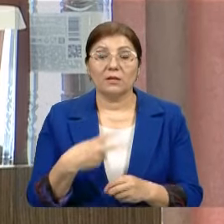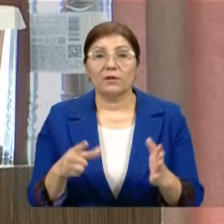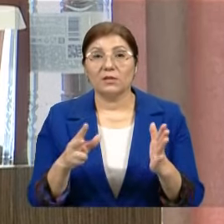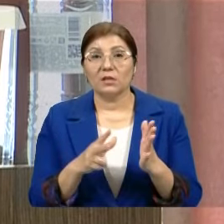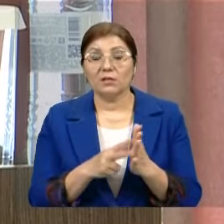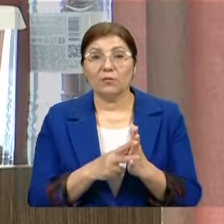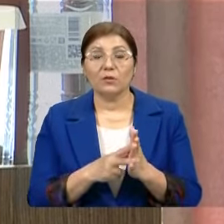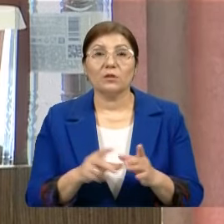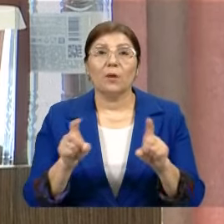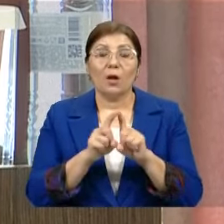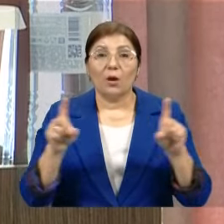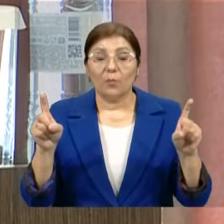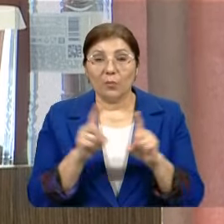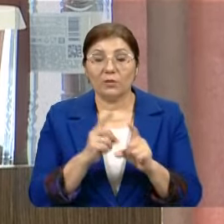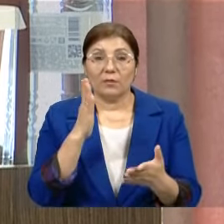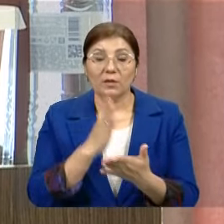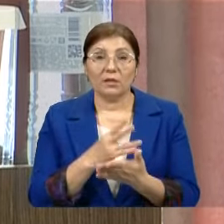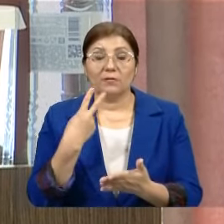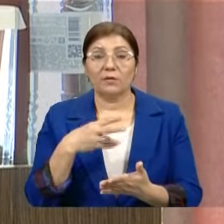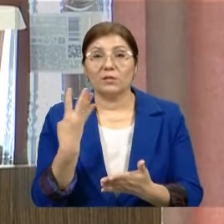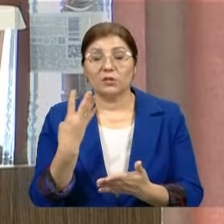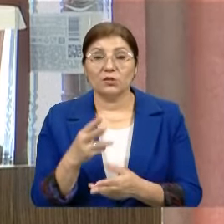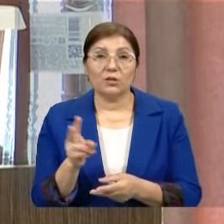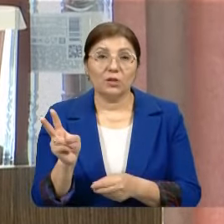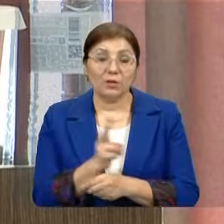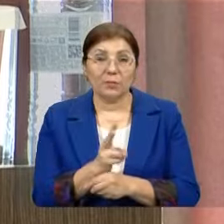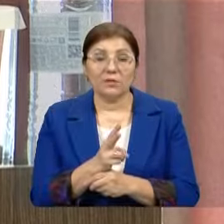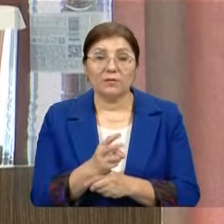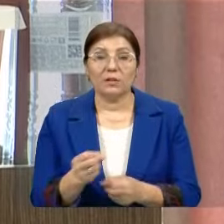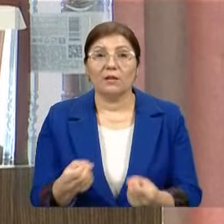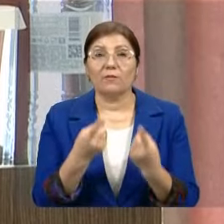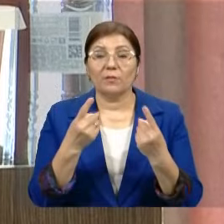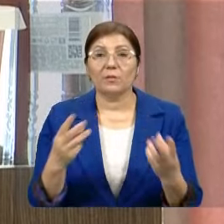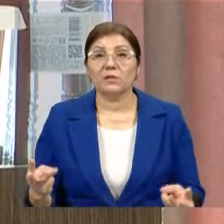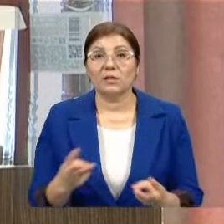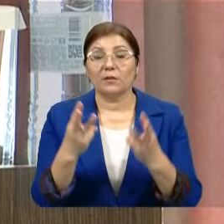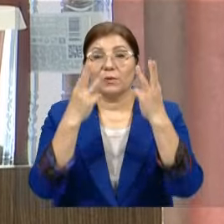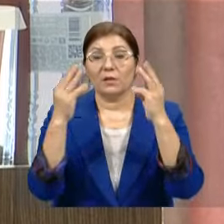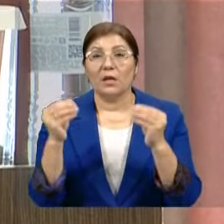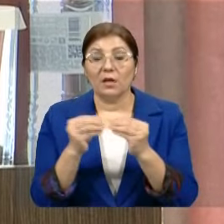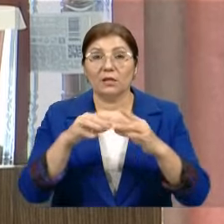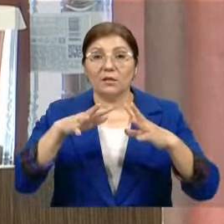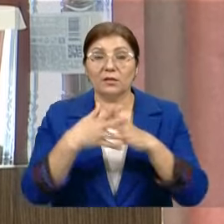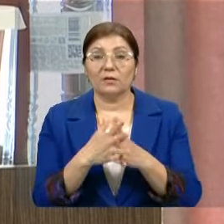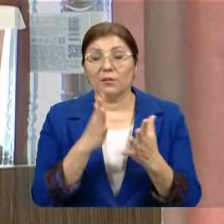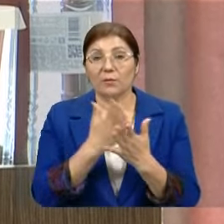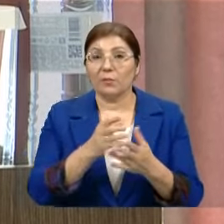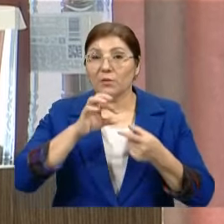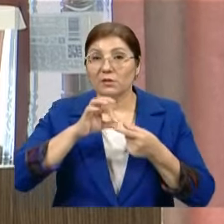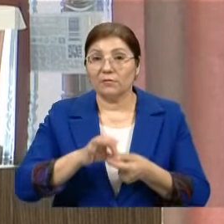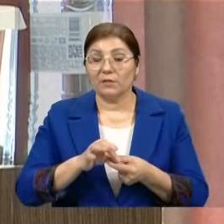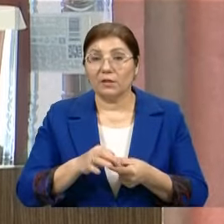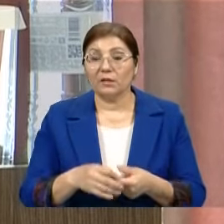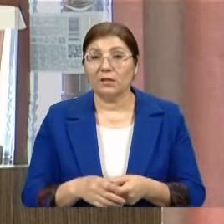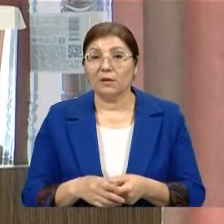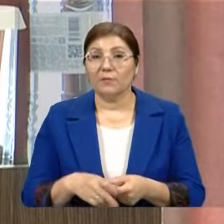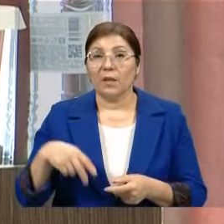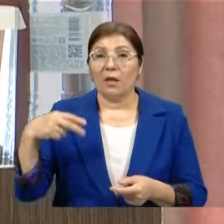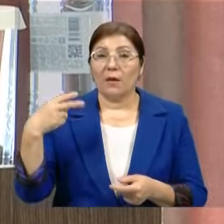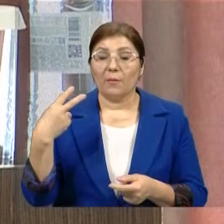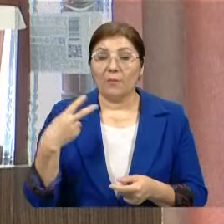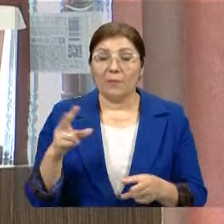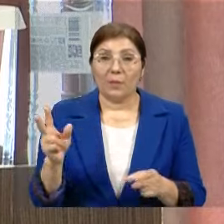на перекрестках, 24 видеокамеры для выявления дыма и пожара, а также в 10 населенных пунктах будет подключено 2422